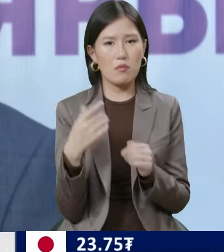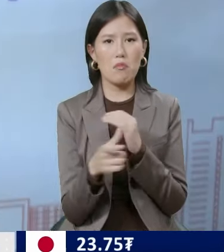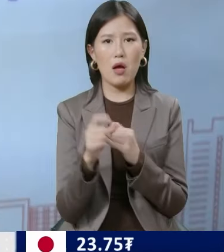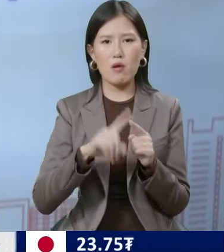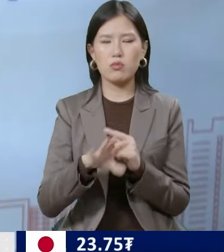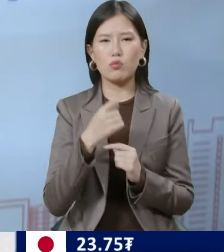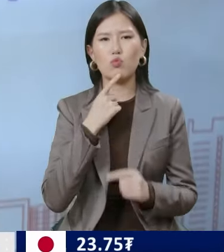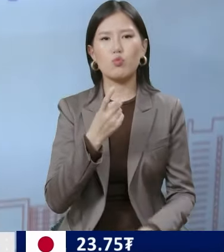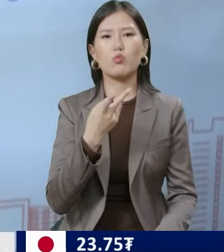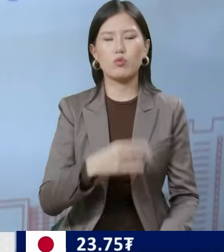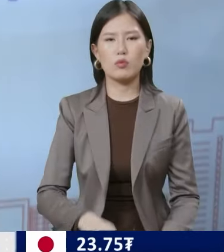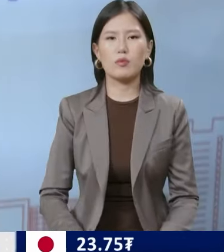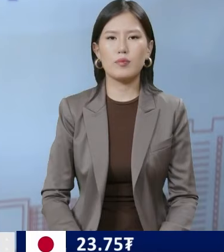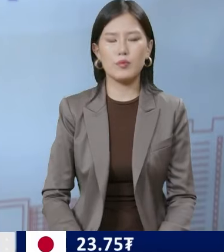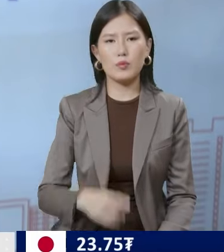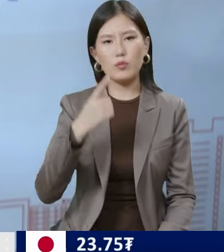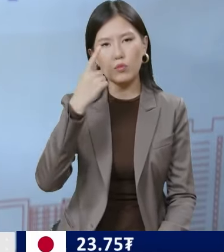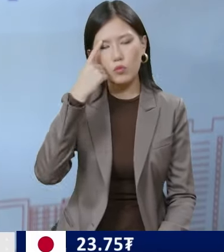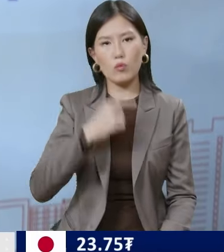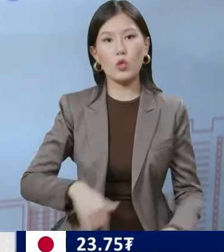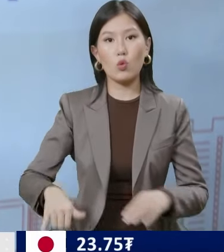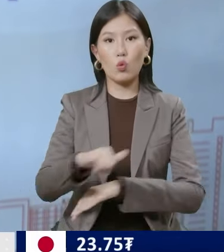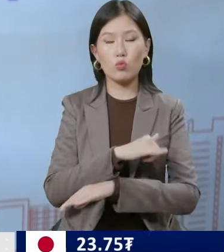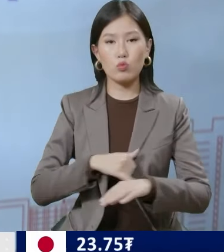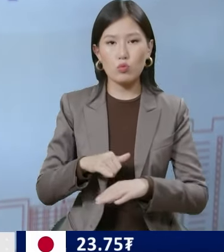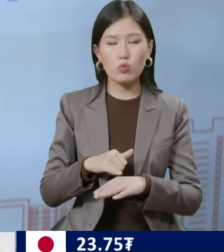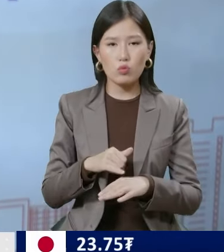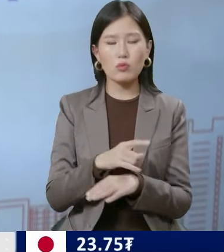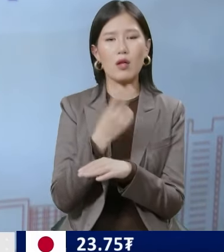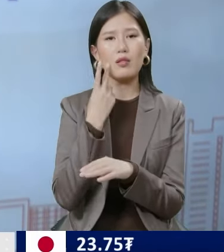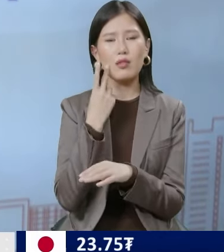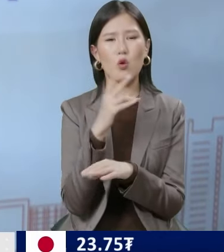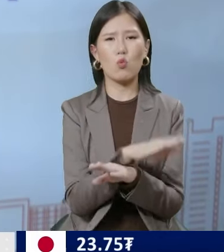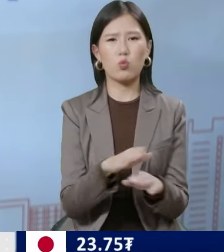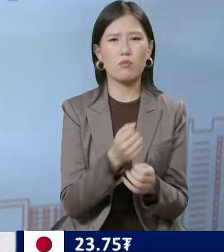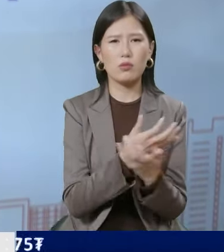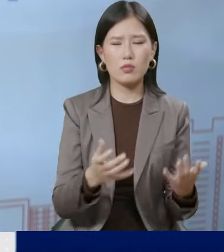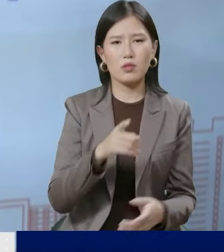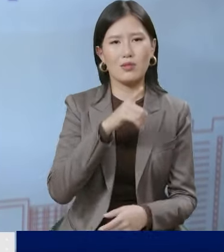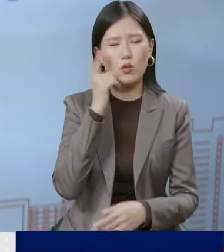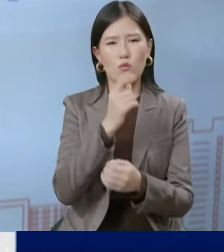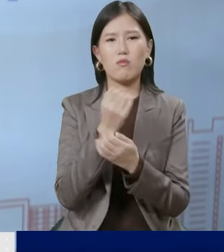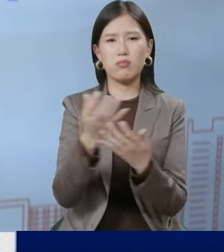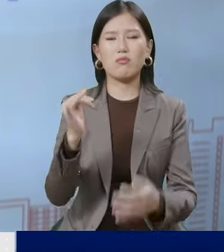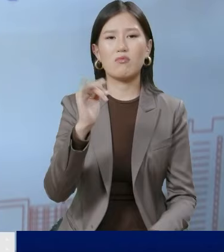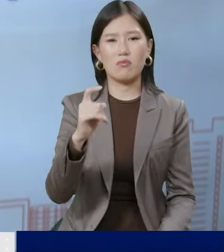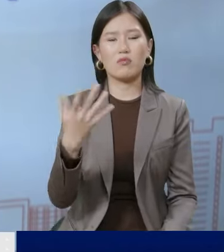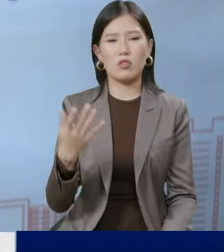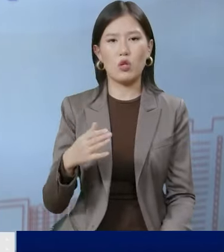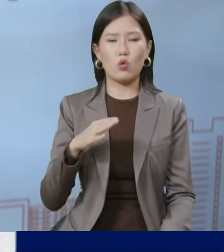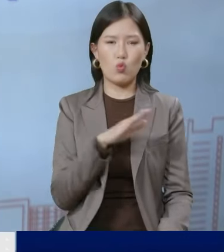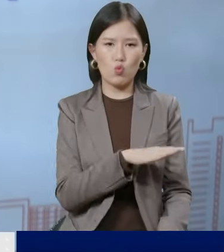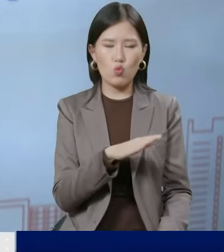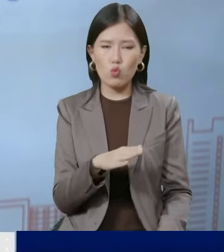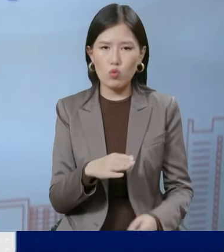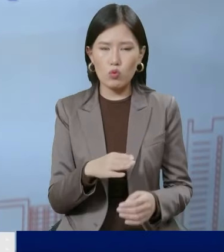юм аа. За Монгол улс бол өөрө хүүхэд залуусын орон. Тэр утгаараа өнөөдөр одоо хүүхдийн эмч нарыг